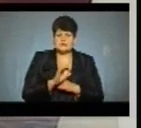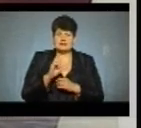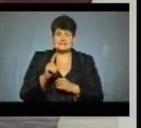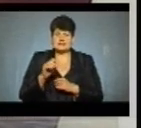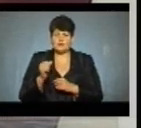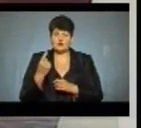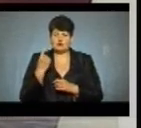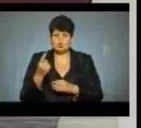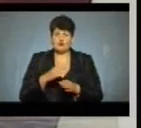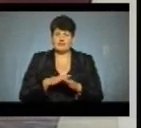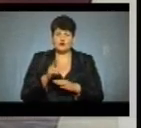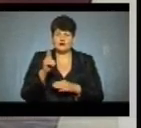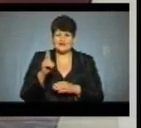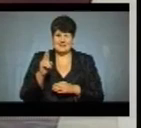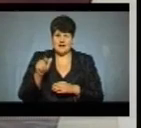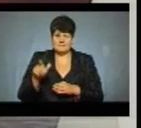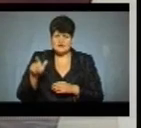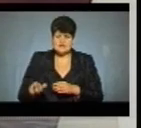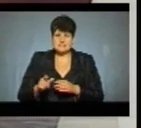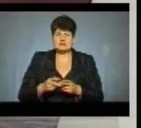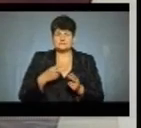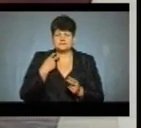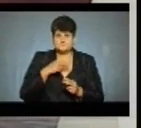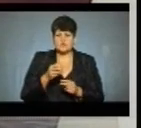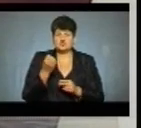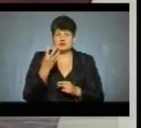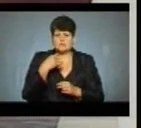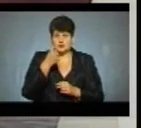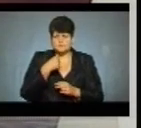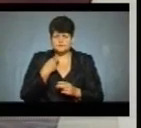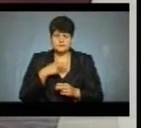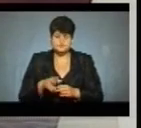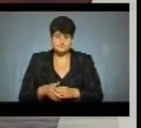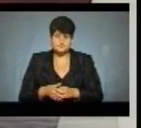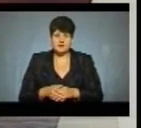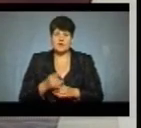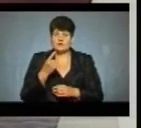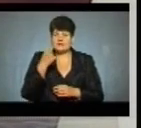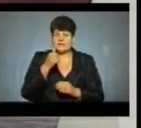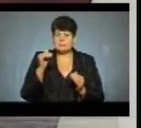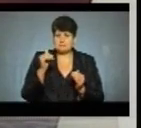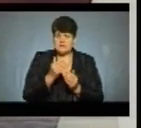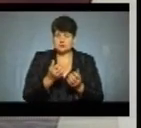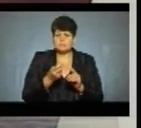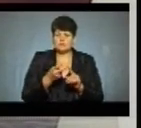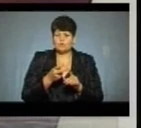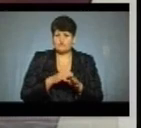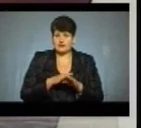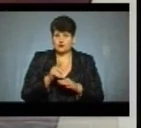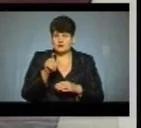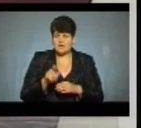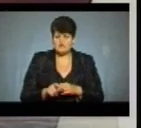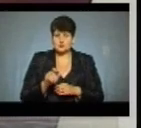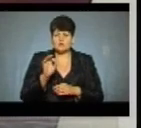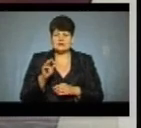з виконавців Максима Кондратенка засудили до 14 років позбавлення волі. На рік менше отримав другий виконавець Олексій